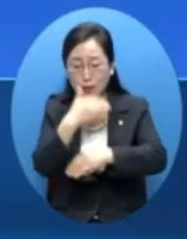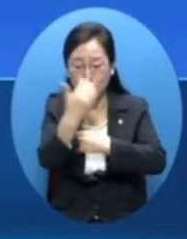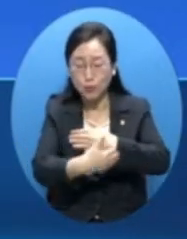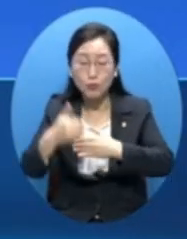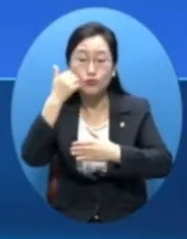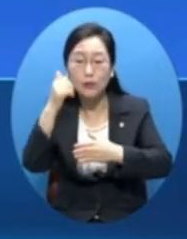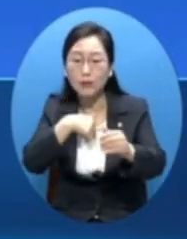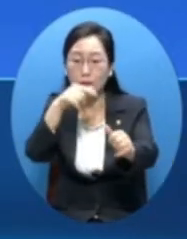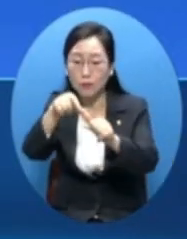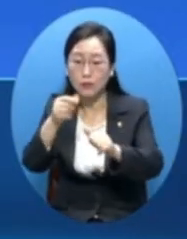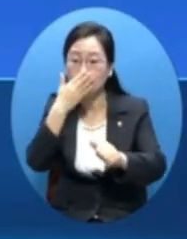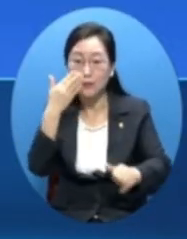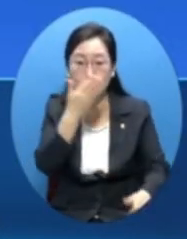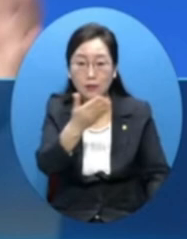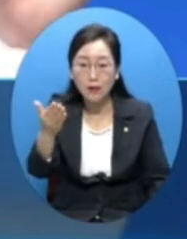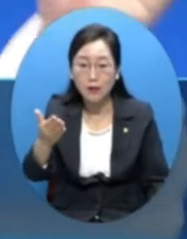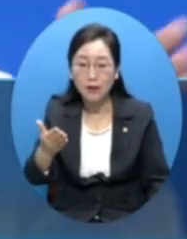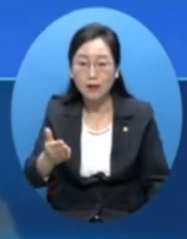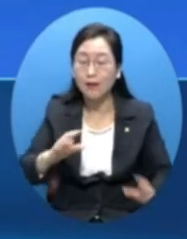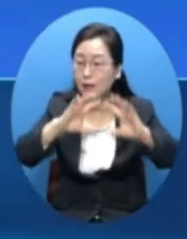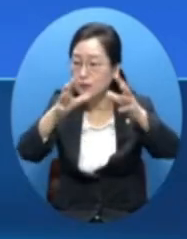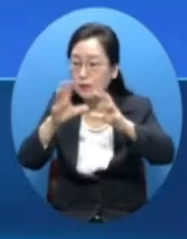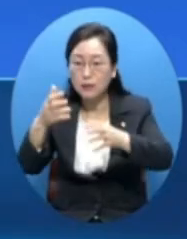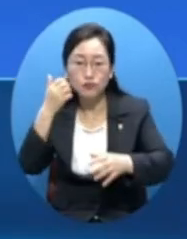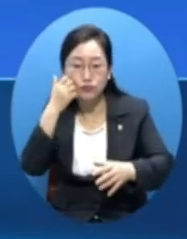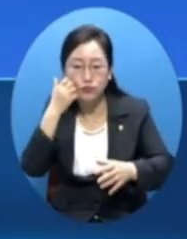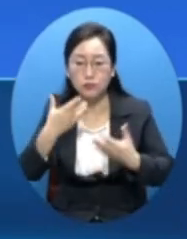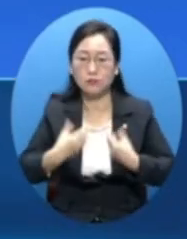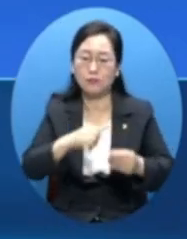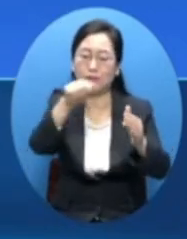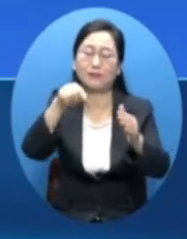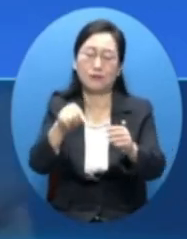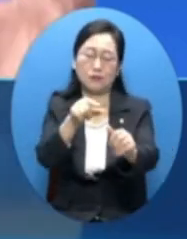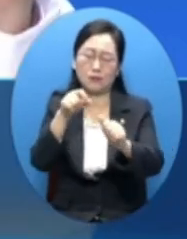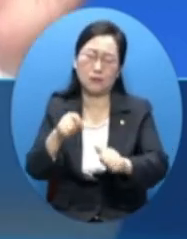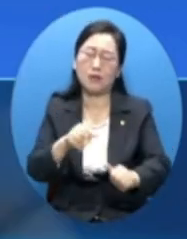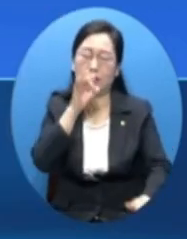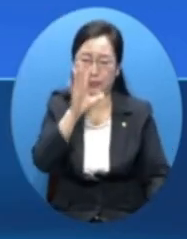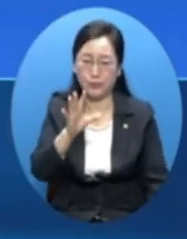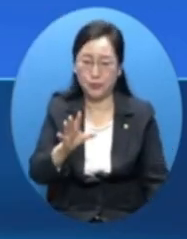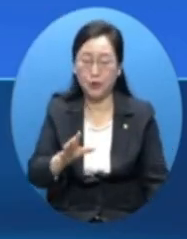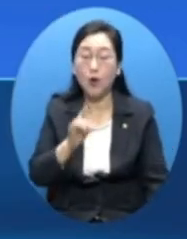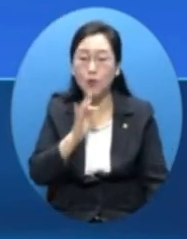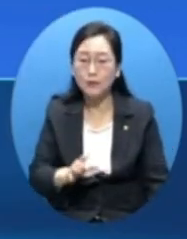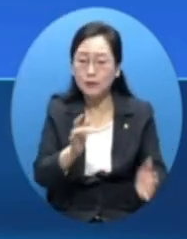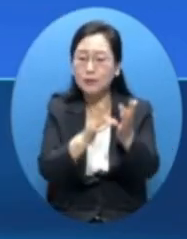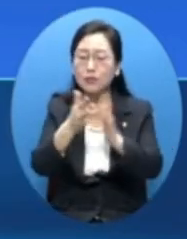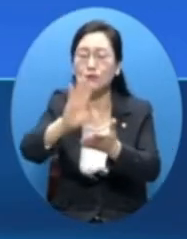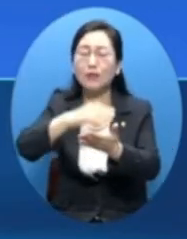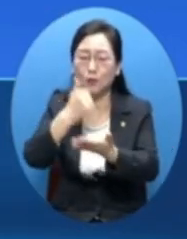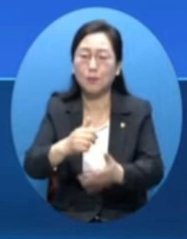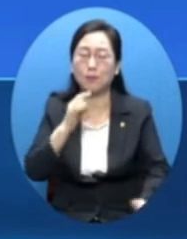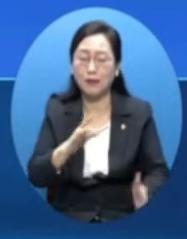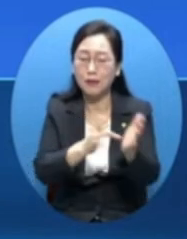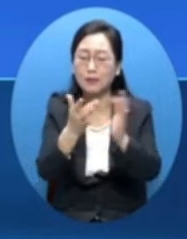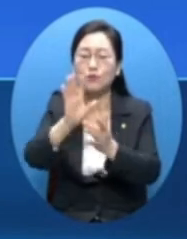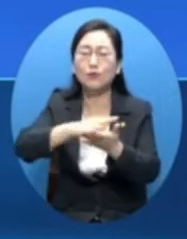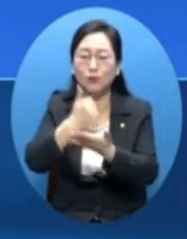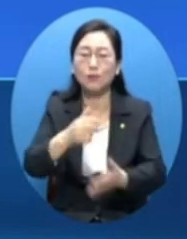나를 건져내랴. 이 세상 그 누구도 우리를 젊어서 건져내지 못합니다. 오직 인류 희망 대신 예수 그리스도만이